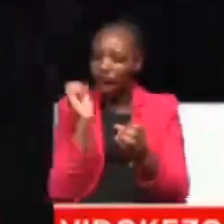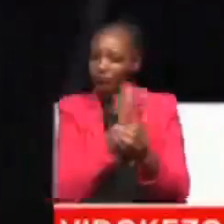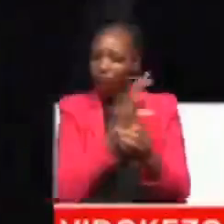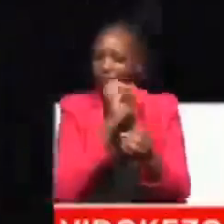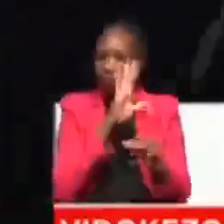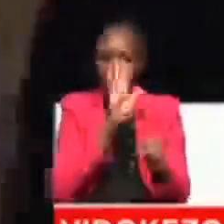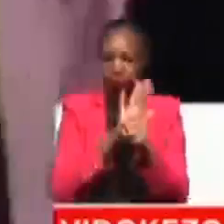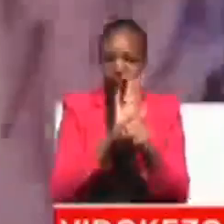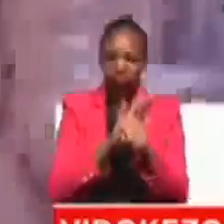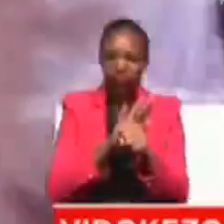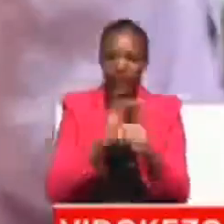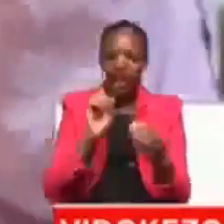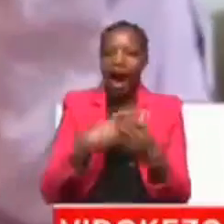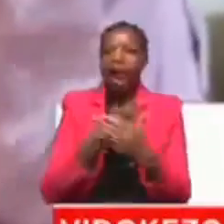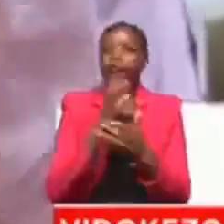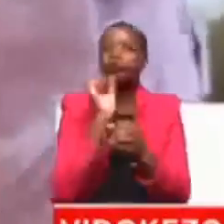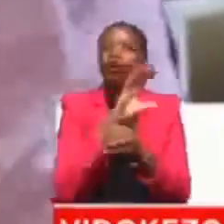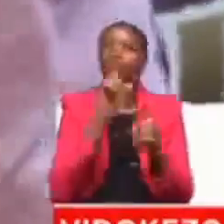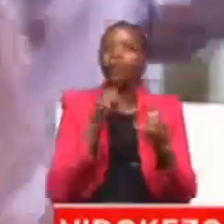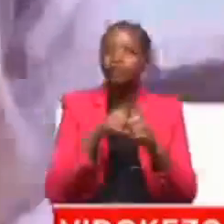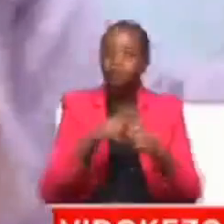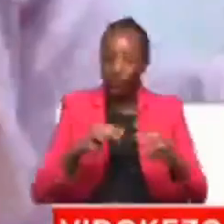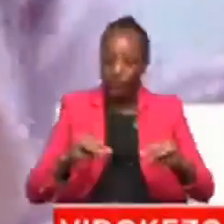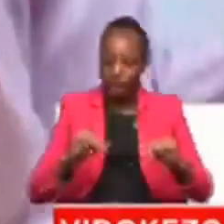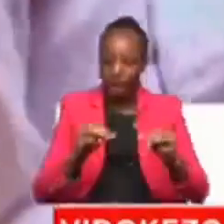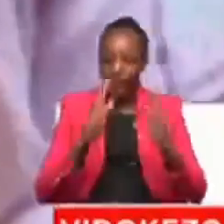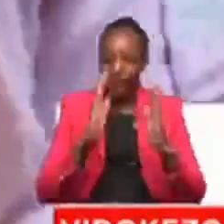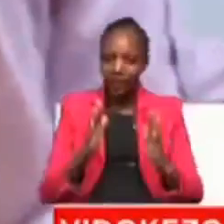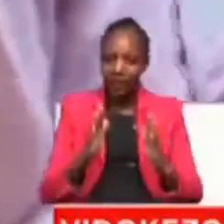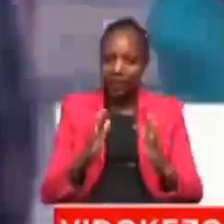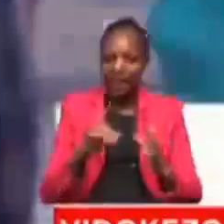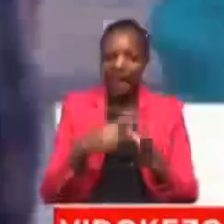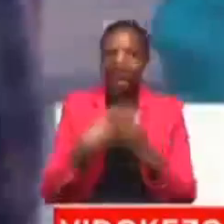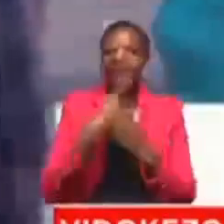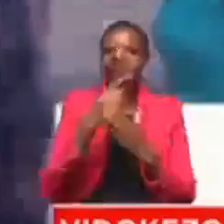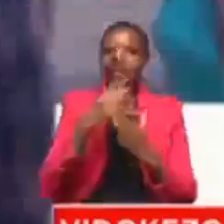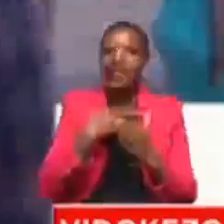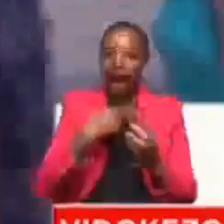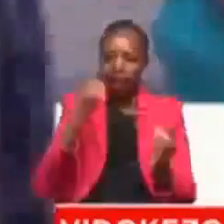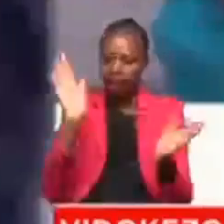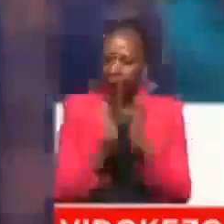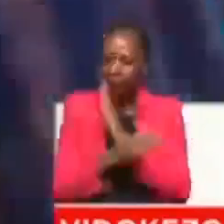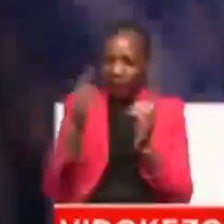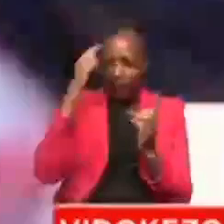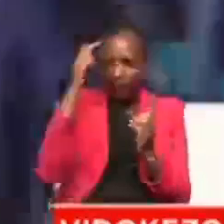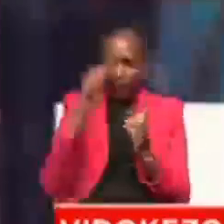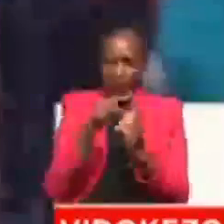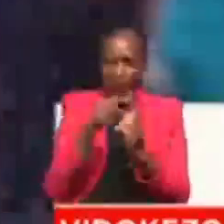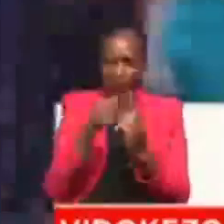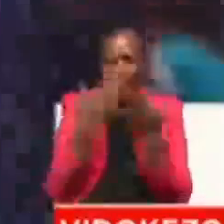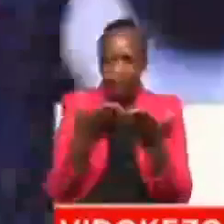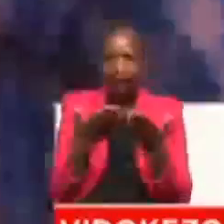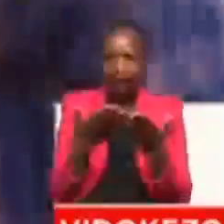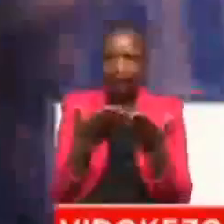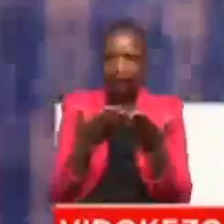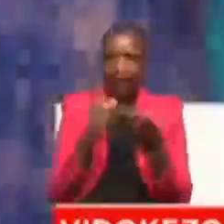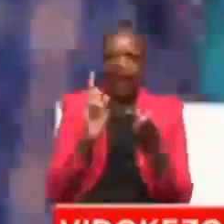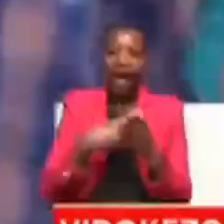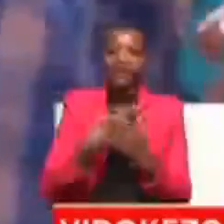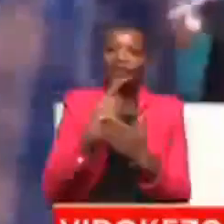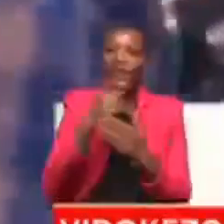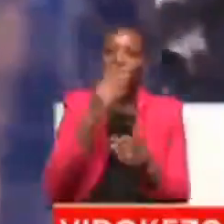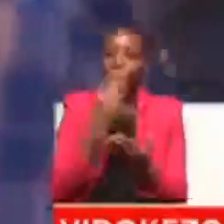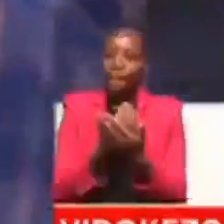kilio chao kikiwa kuwa mkurugenzi wa Mwalimu Gusii SACCO ni kama kwamba anania potovu na pesa zao walizowekeza huku, kwani